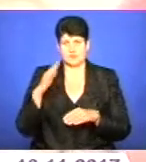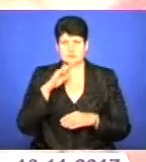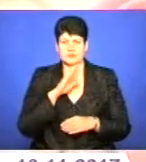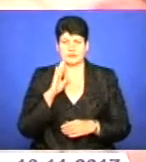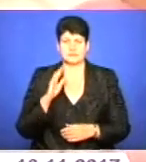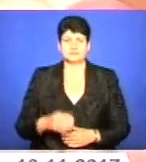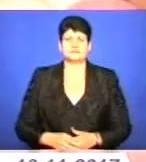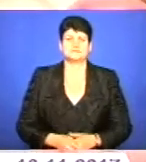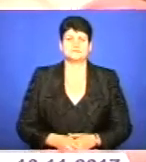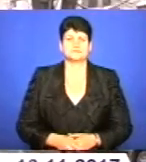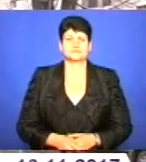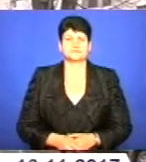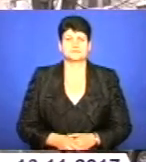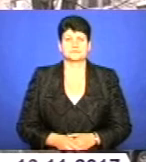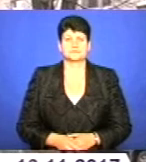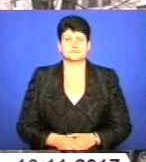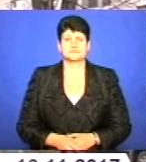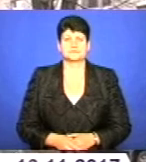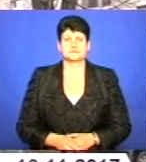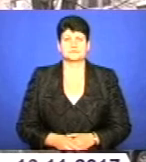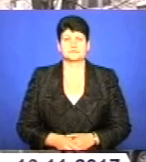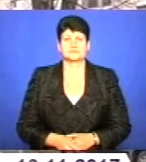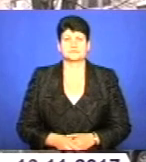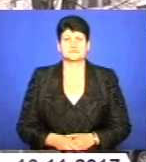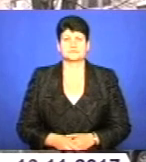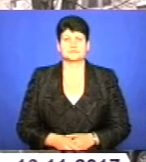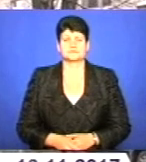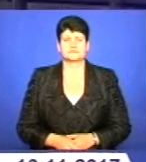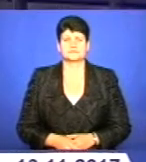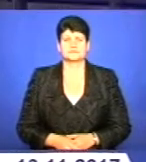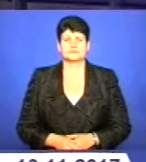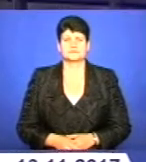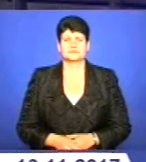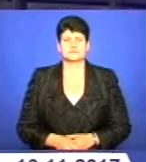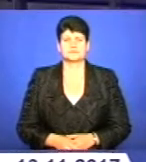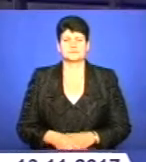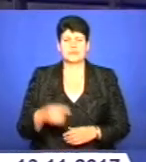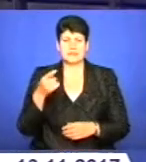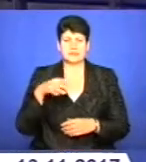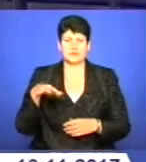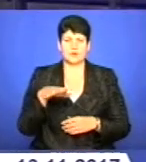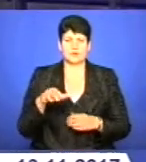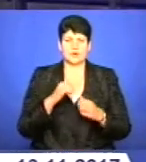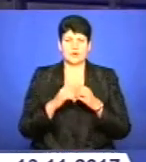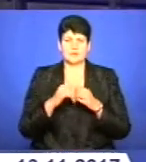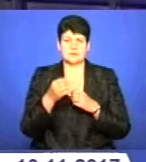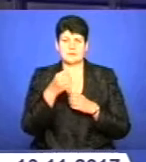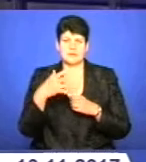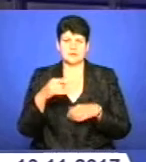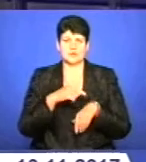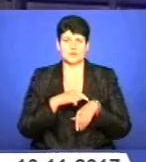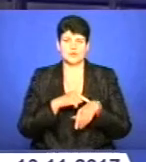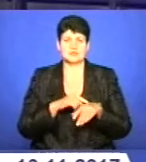Богдана Сарабун, Василь Панчук, Вісті ТТБ. На Тернопільщині майже кожних 15